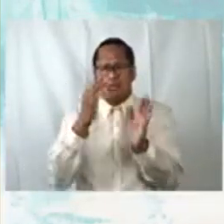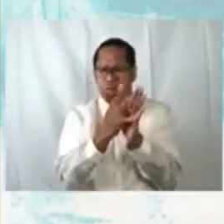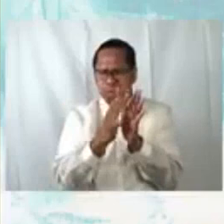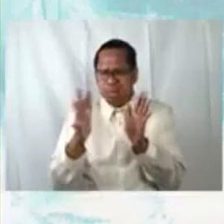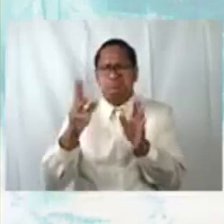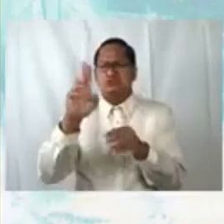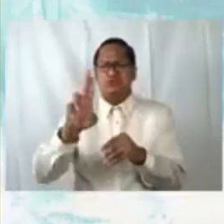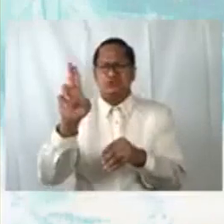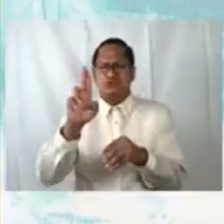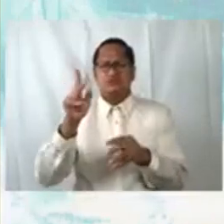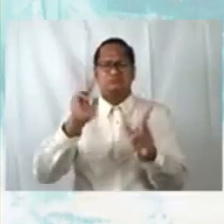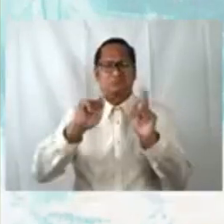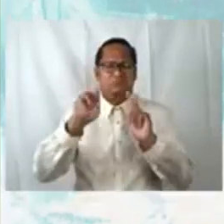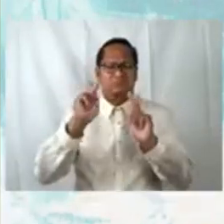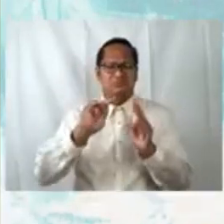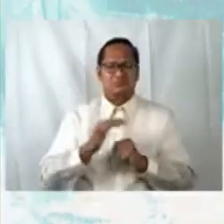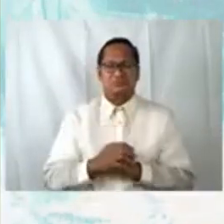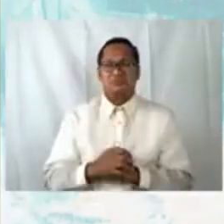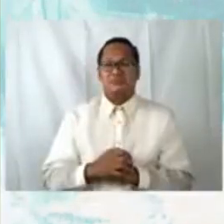tao.